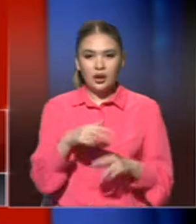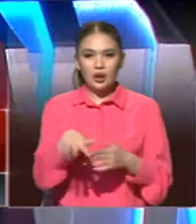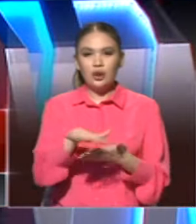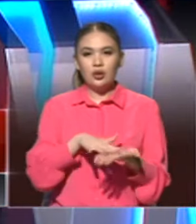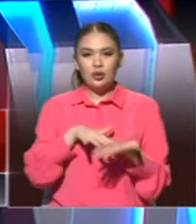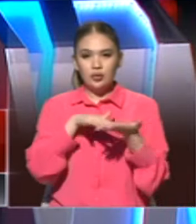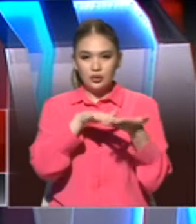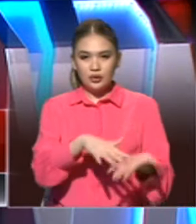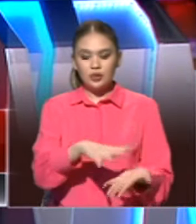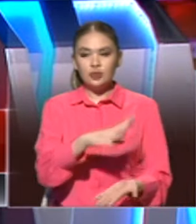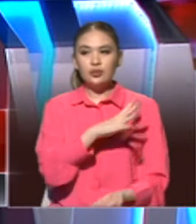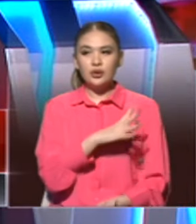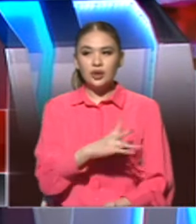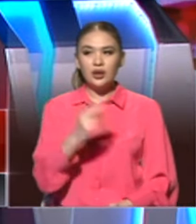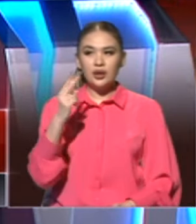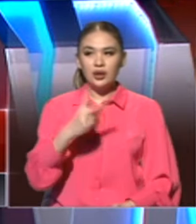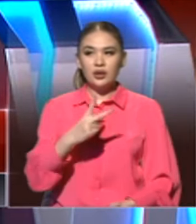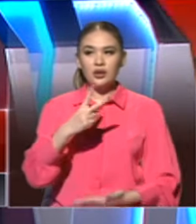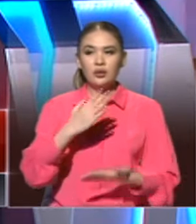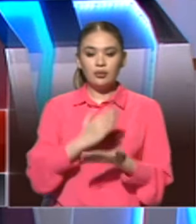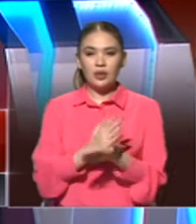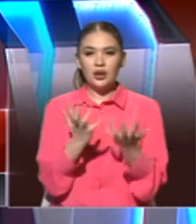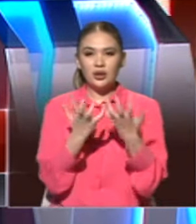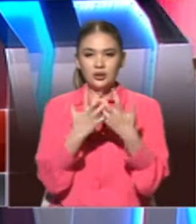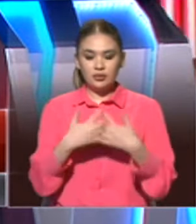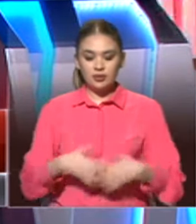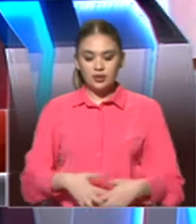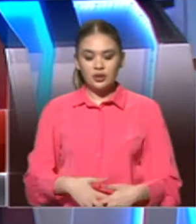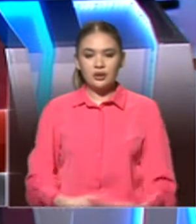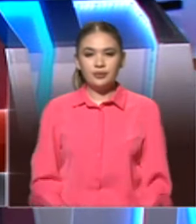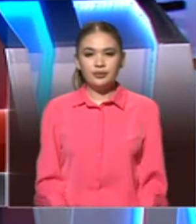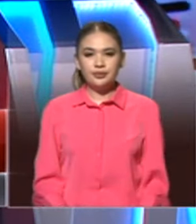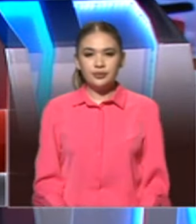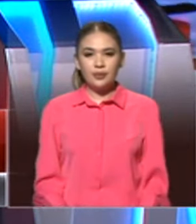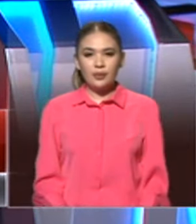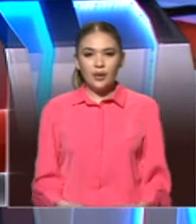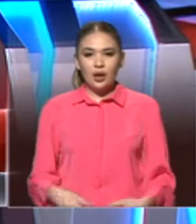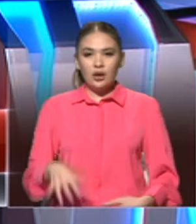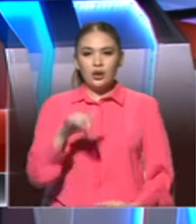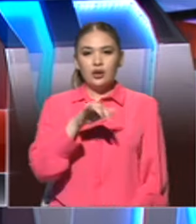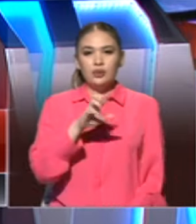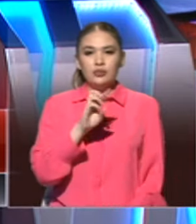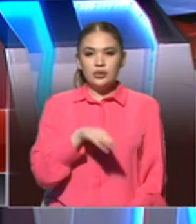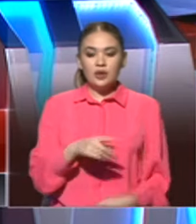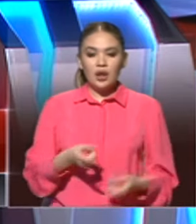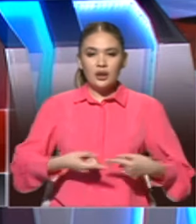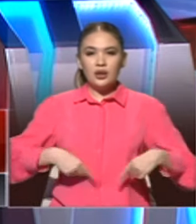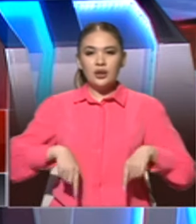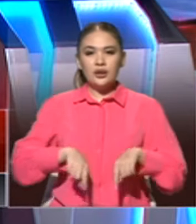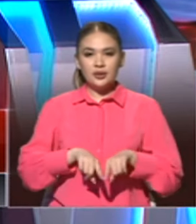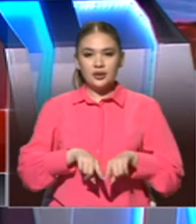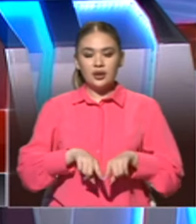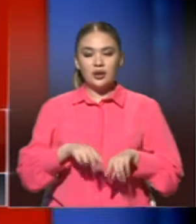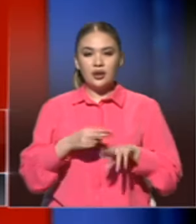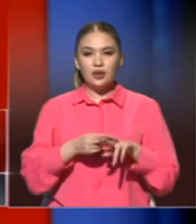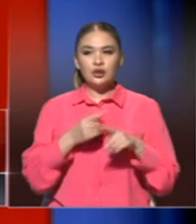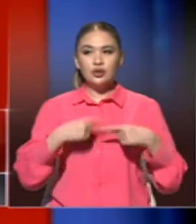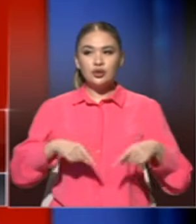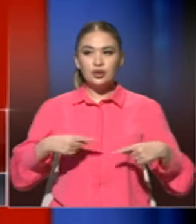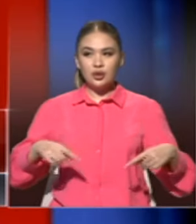білдірді. Бұл екі мүмкіндікті қоса есептегенде. Енді ұлттық бірыңғай тестілеудің айналасында енді түрлі